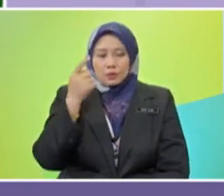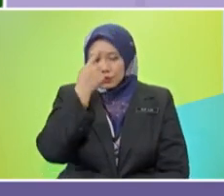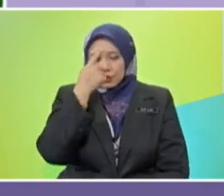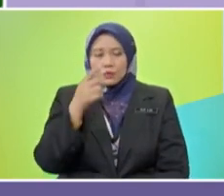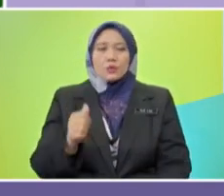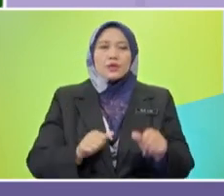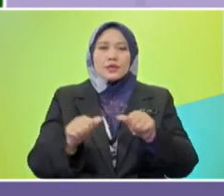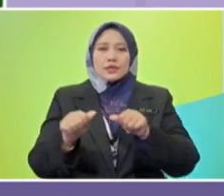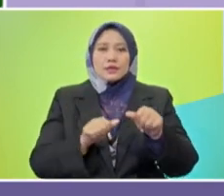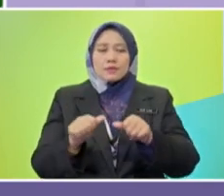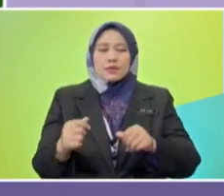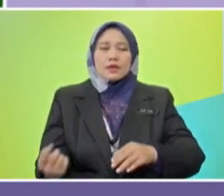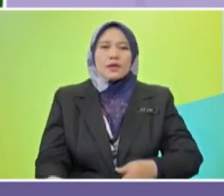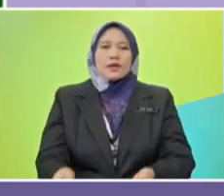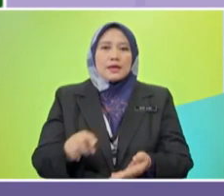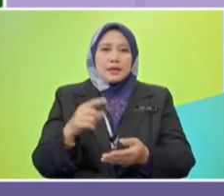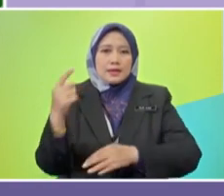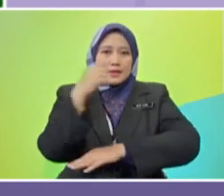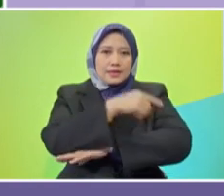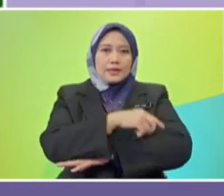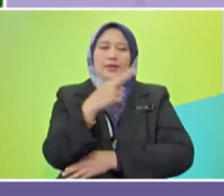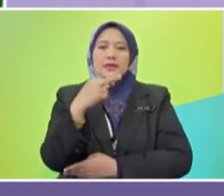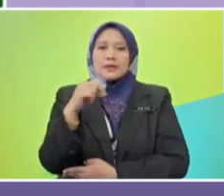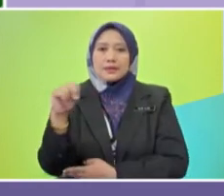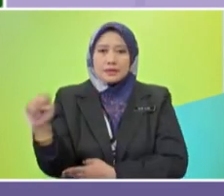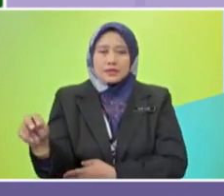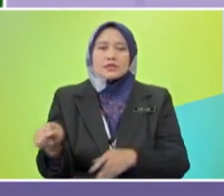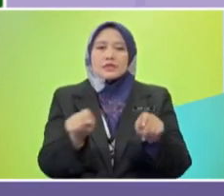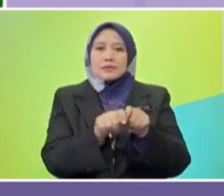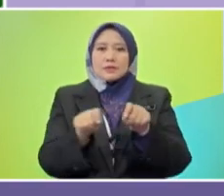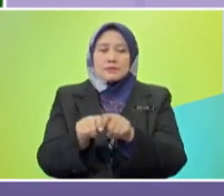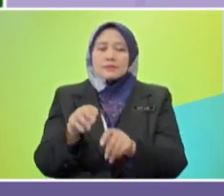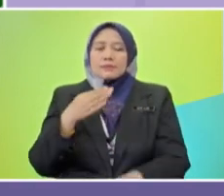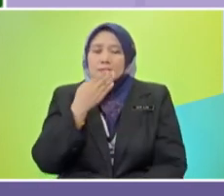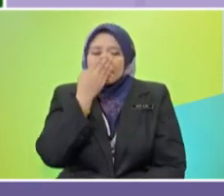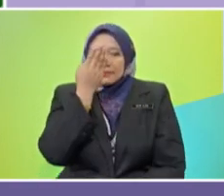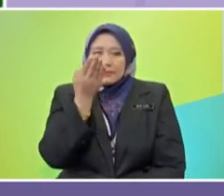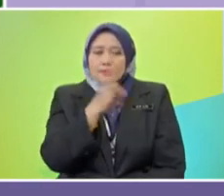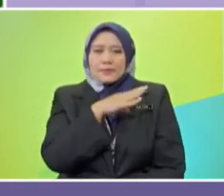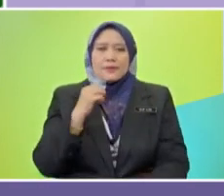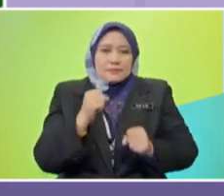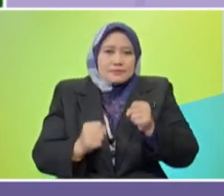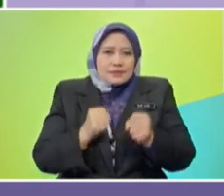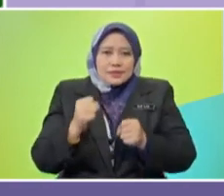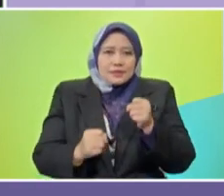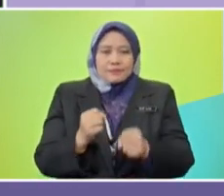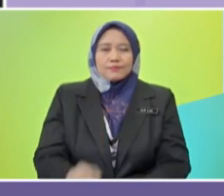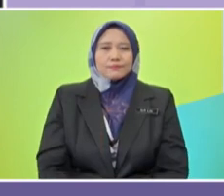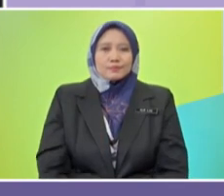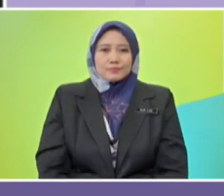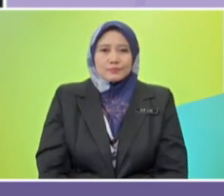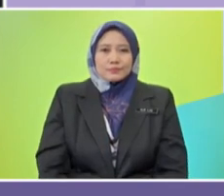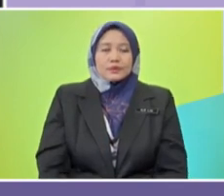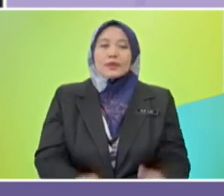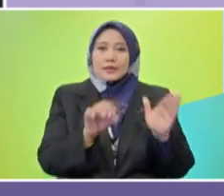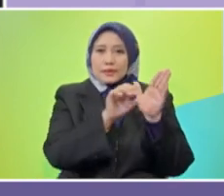seperti bernafas, berjalan dan berlari. Terima kasih adik Amni. Okay. Seterusnya adik Puteri Alisha, sila baca maklumat pada